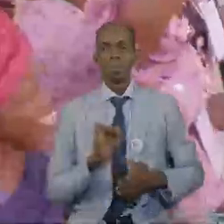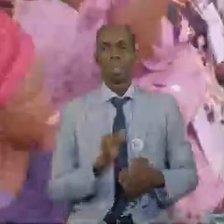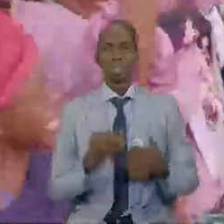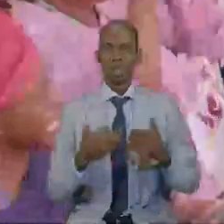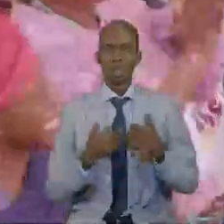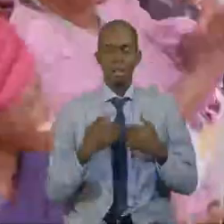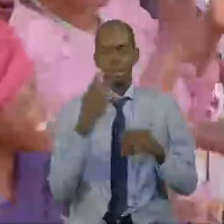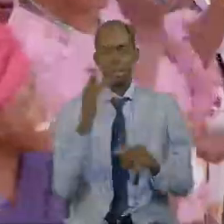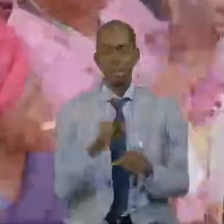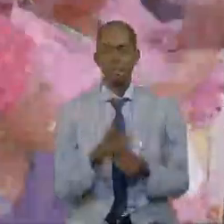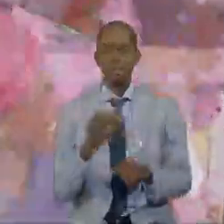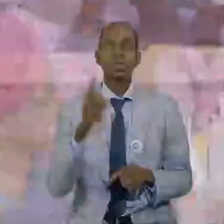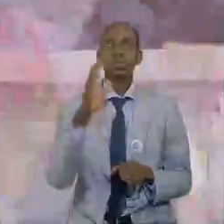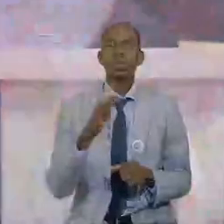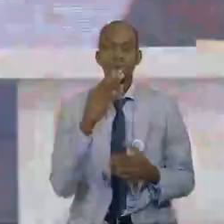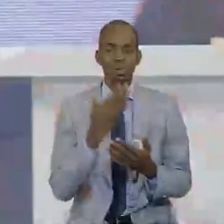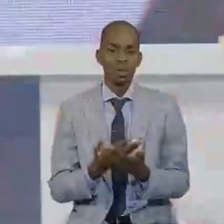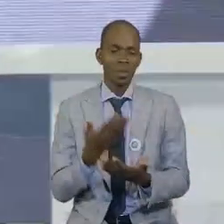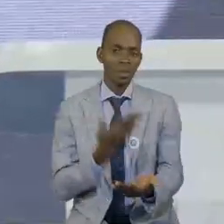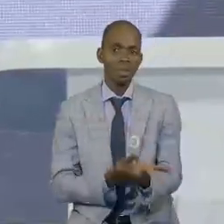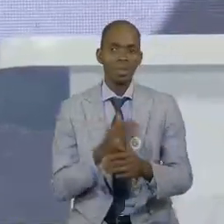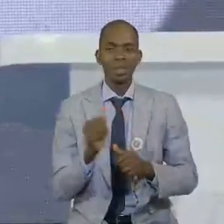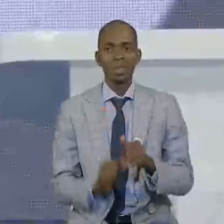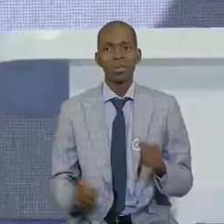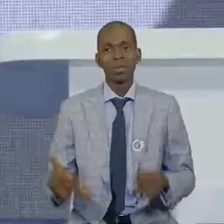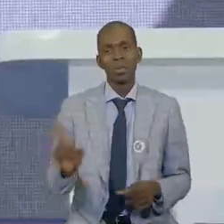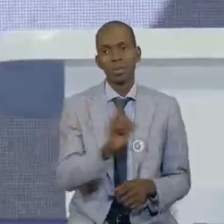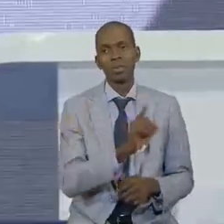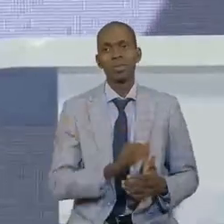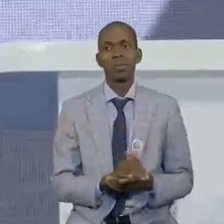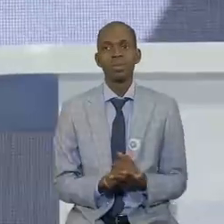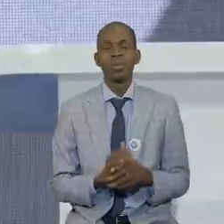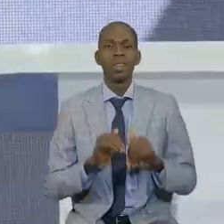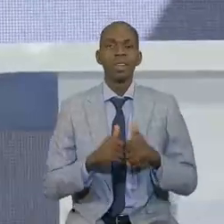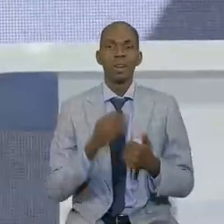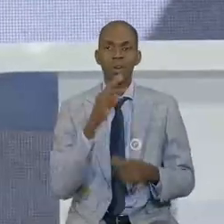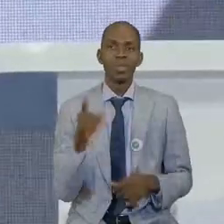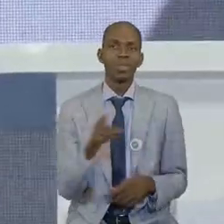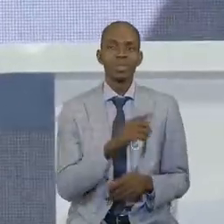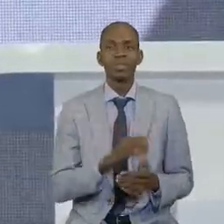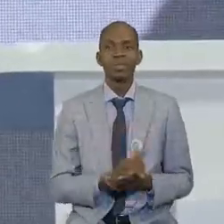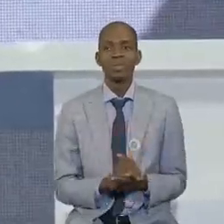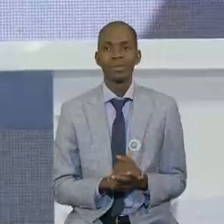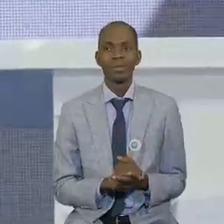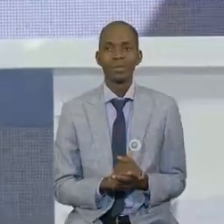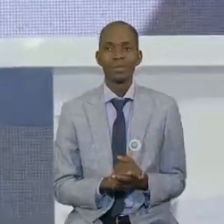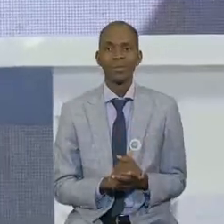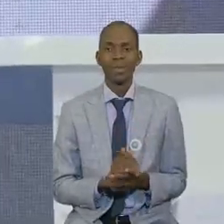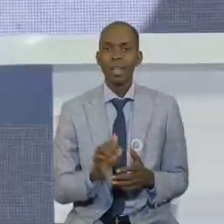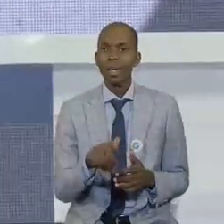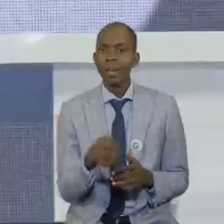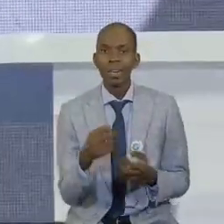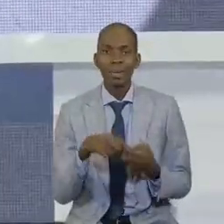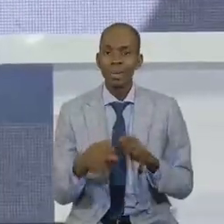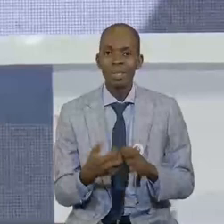Good morning, everybody. Bonjour à tous. Tout le monde. How are you? Comment allez-vous? Any problem? Est-ce que vous avez